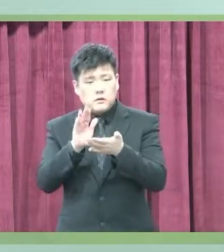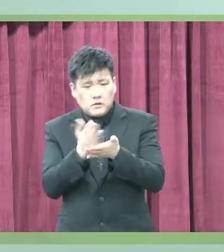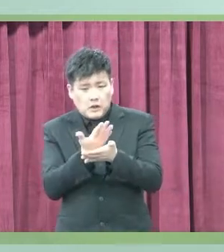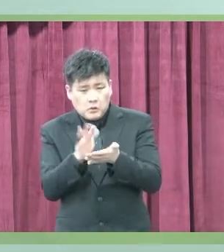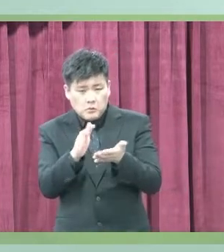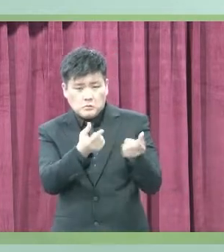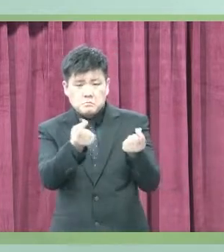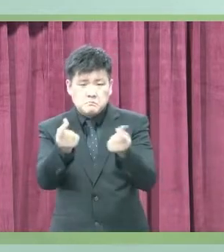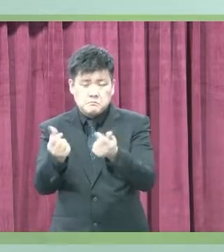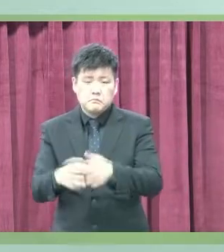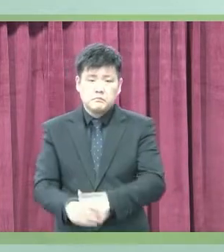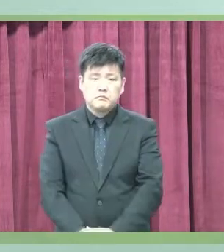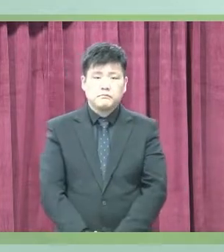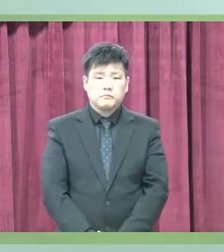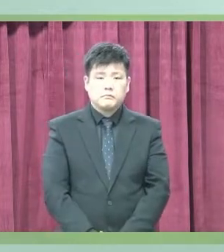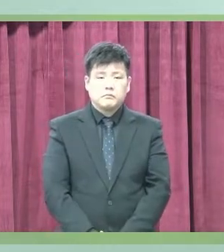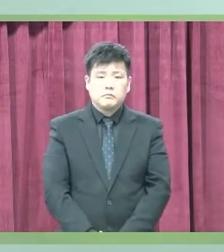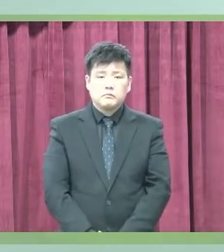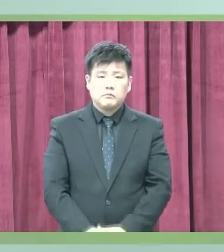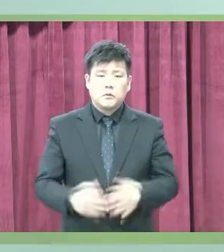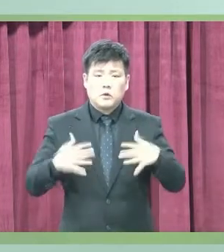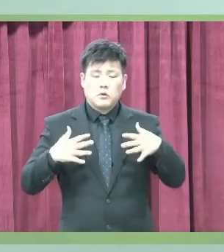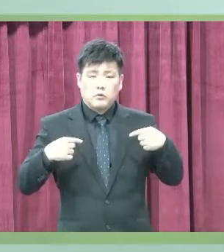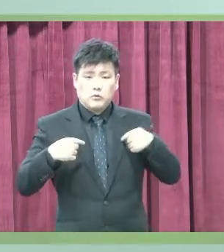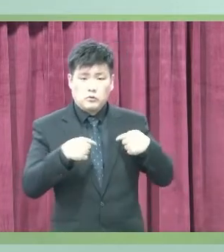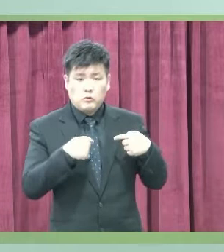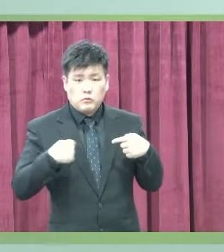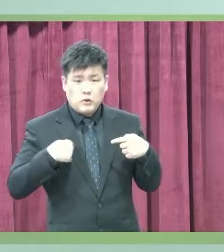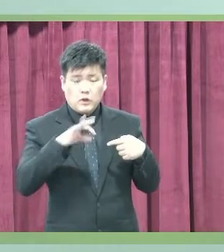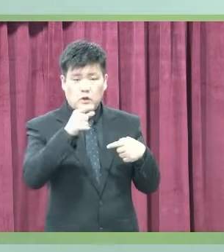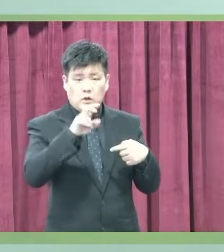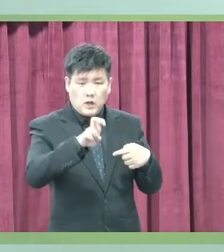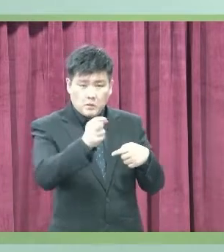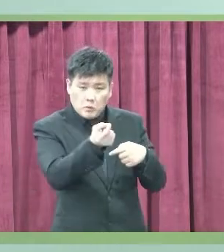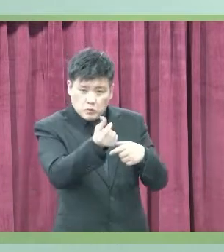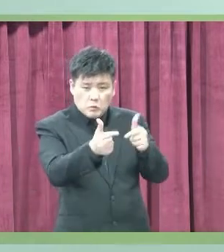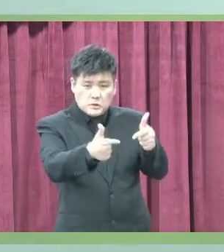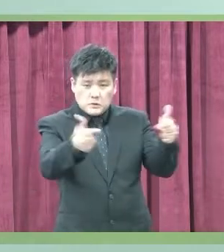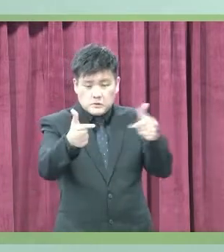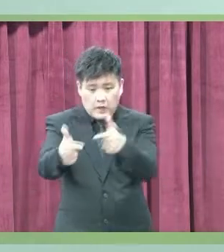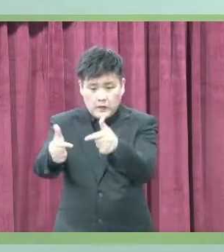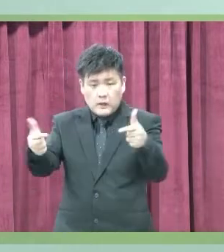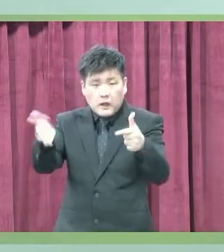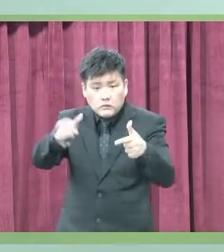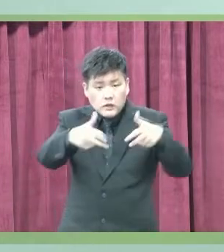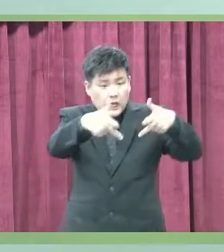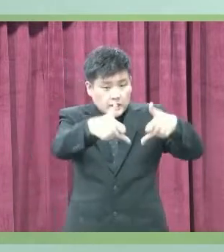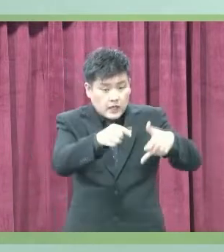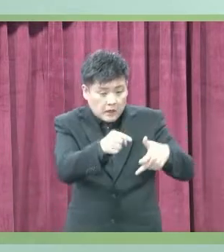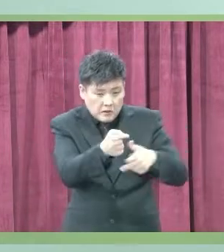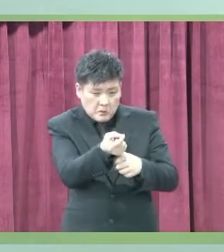있습니다. 유방암 검진은 전체 인구는 조금씩 증가하는 반면에 그 장애인은